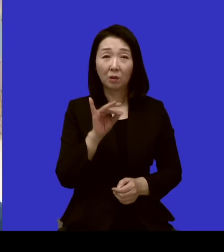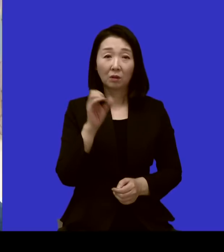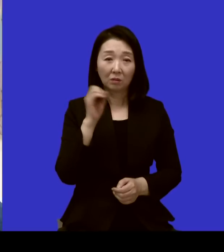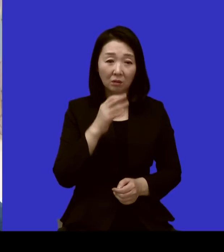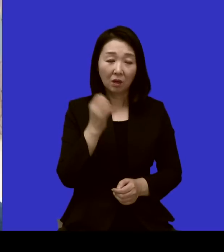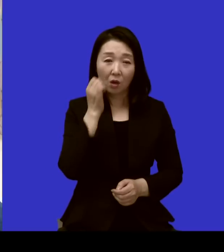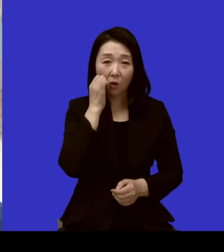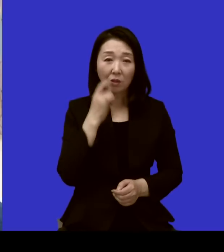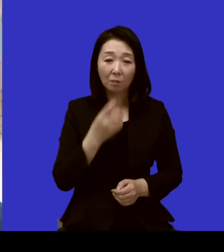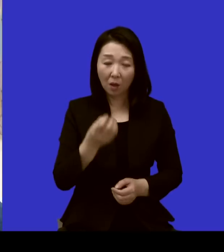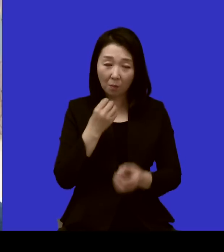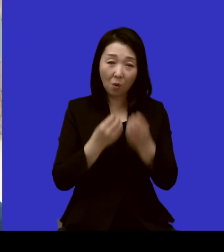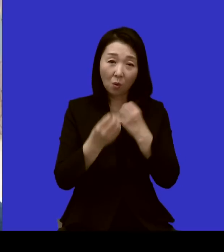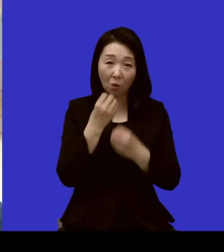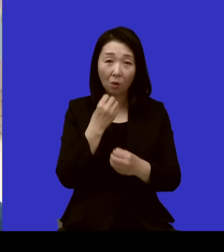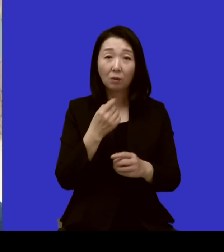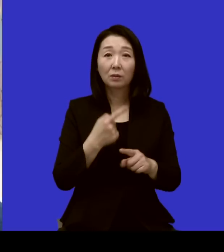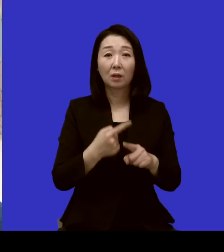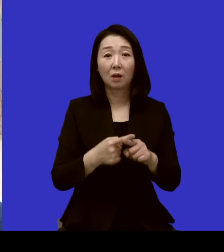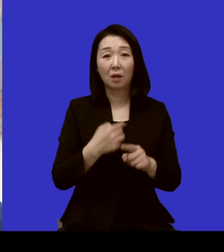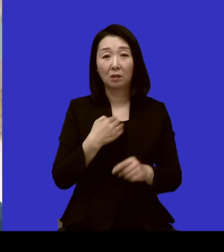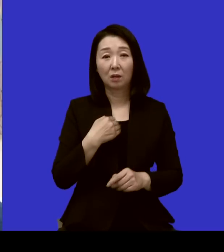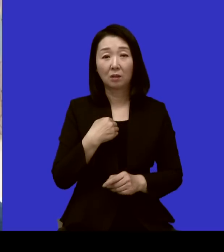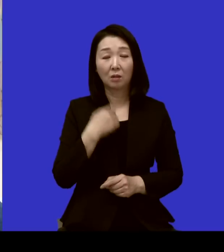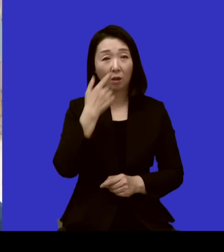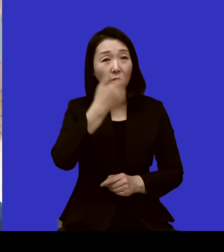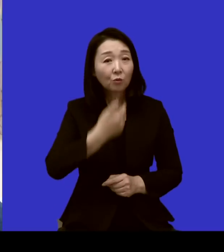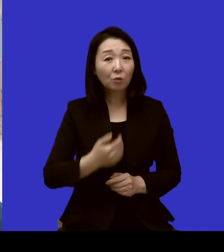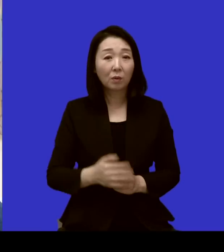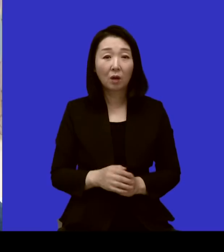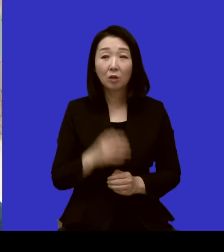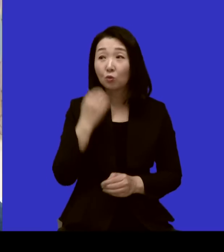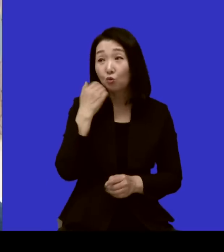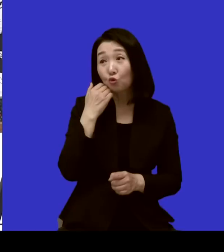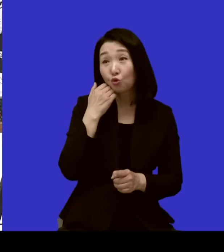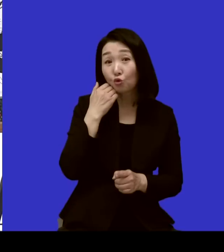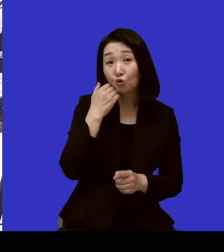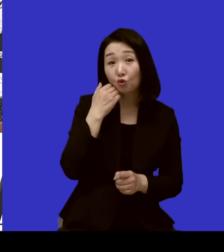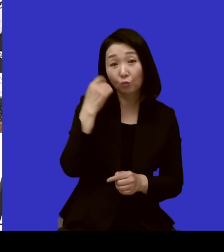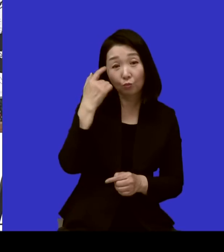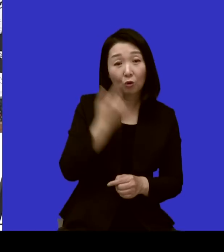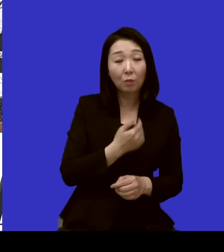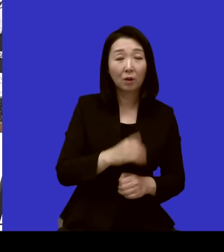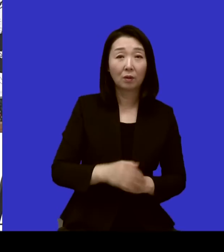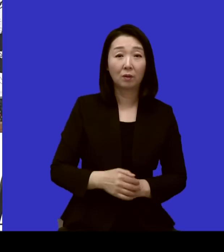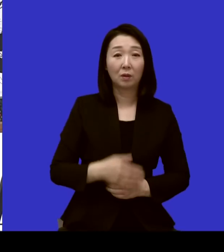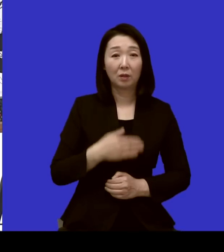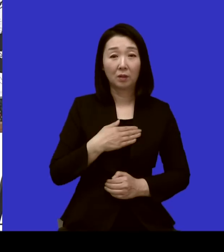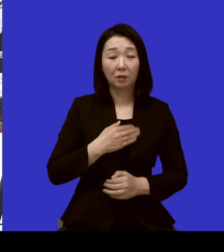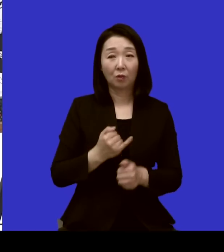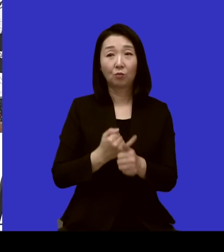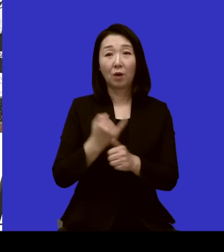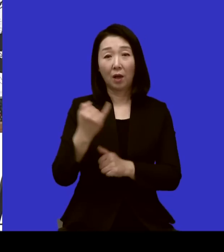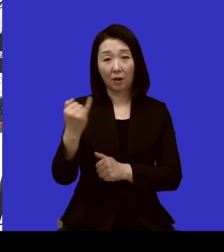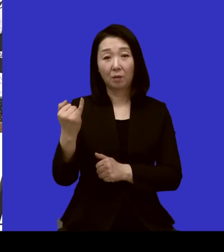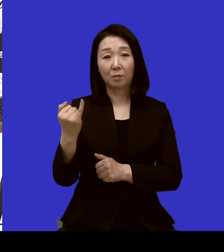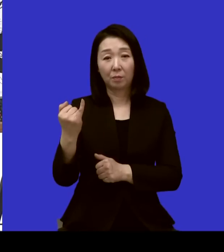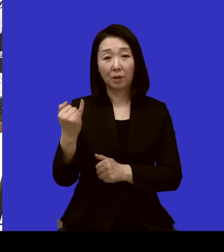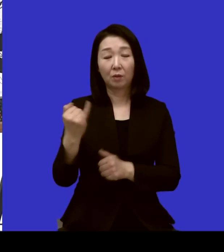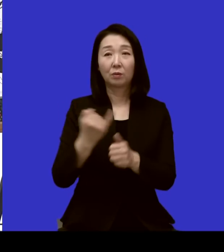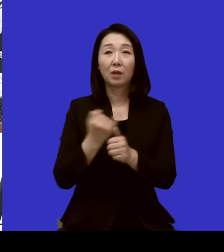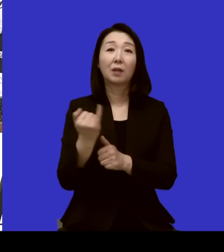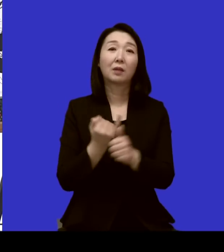먹더라고요. 예. 말없이 먹다가 저한테 물어본 거예요. 근데 예. 아저씨 누구예요? 예. 그래서 나는 제 아내 이름 대면서 네. 그